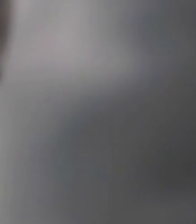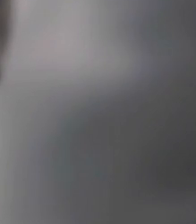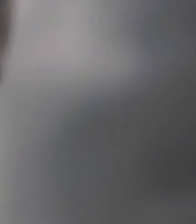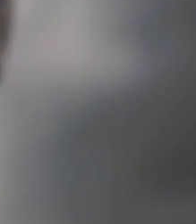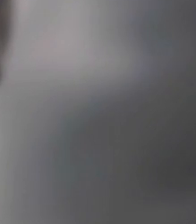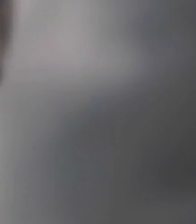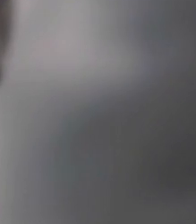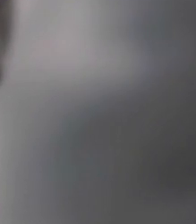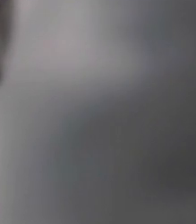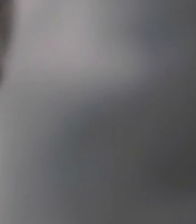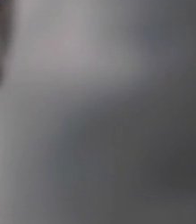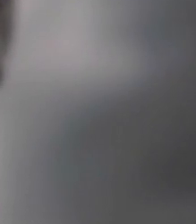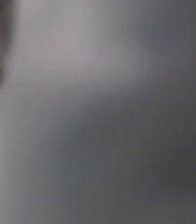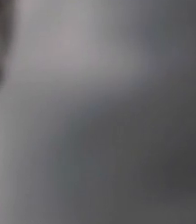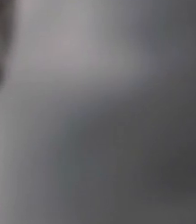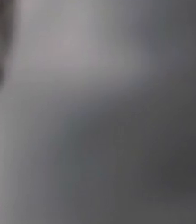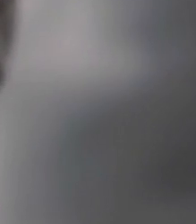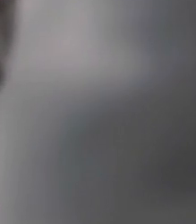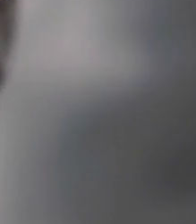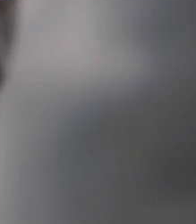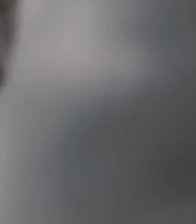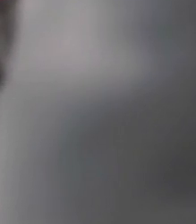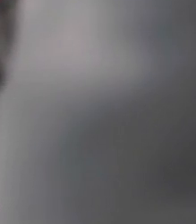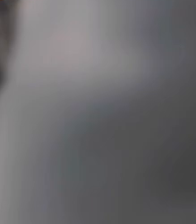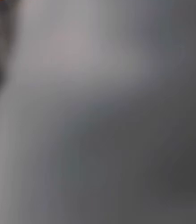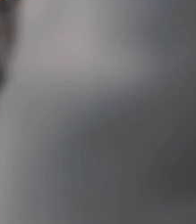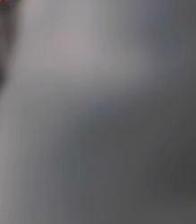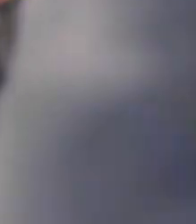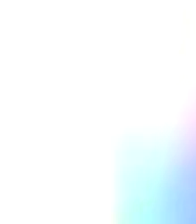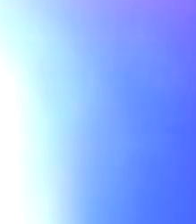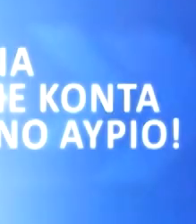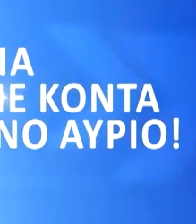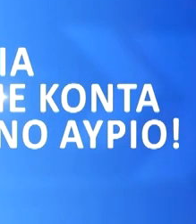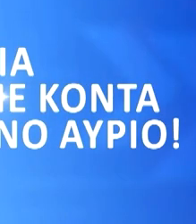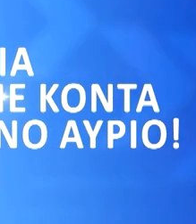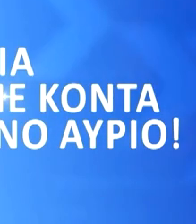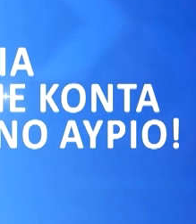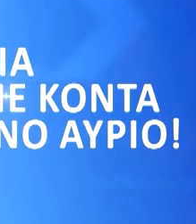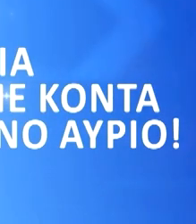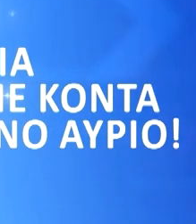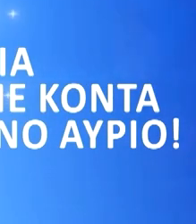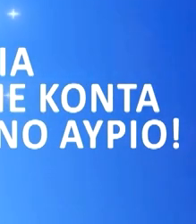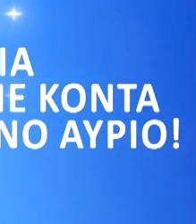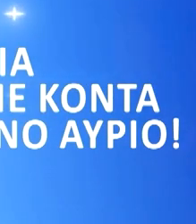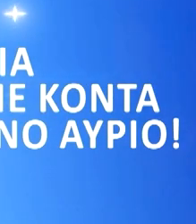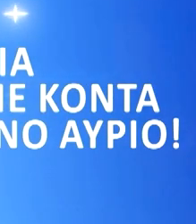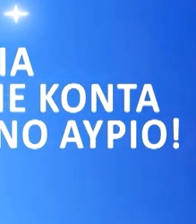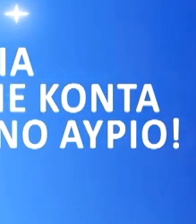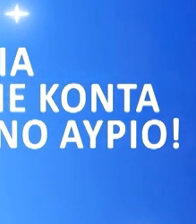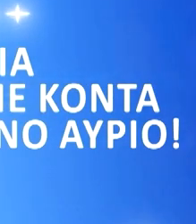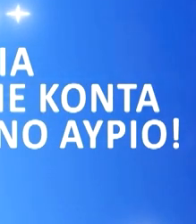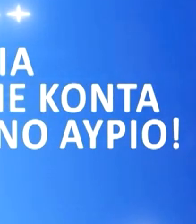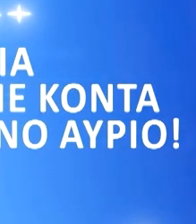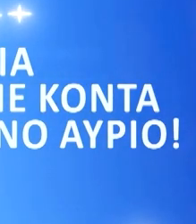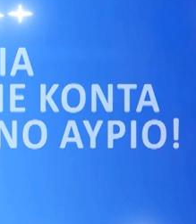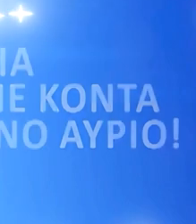θα συνεχίσουμε να πρωταγωνιστούμε στο νέο τοπίο που θα συνδιαμορφώσουμε. Κοιτάμε μακριά για να φέρουμε κοντά ένα πιο φωτεινό